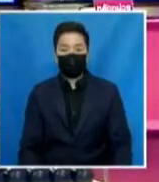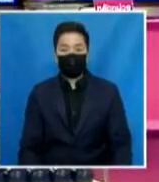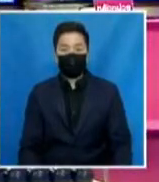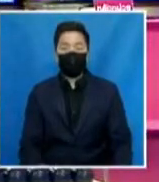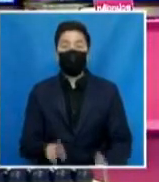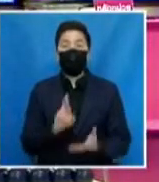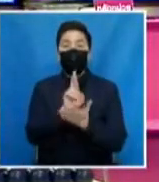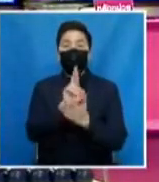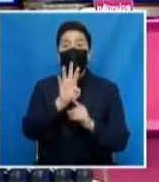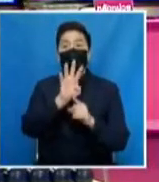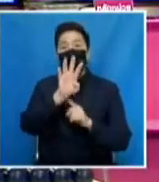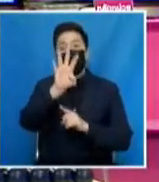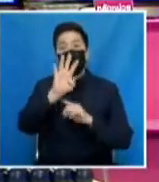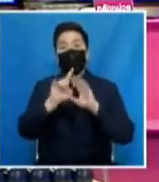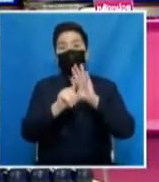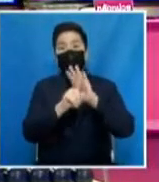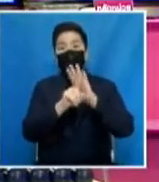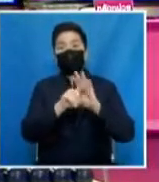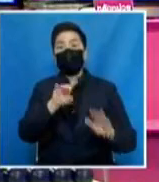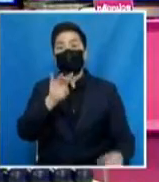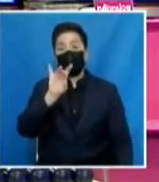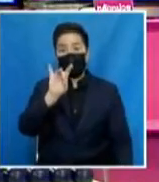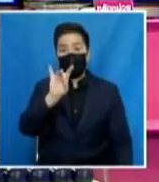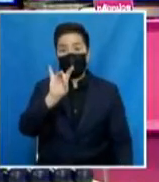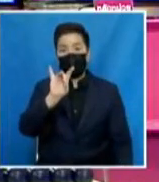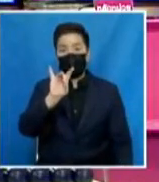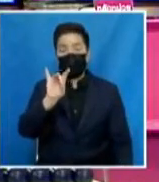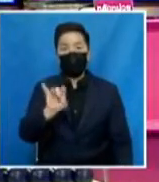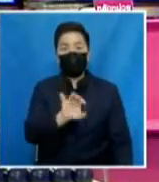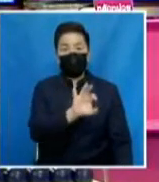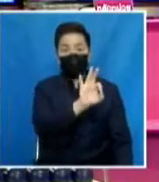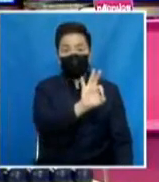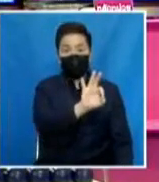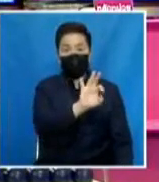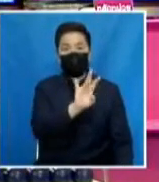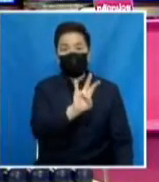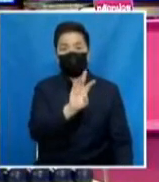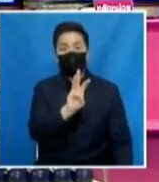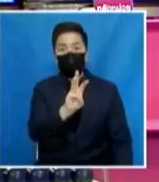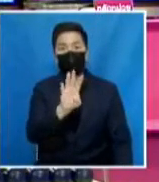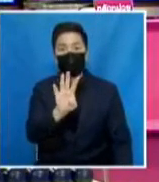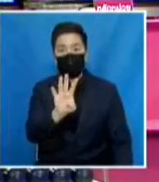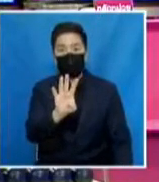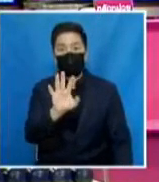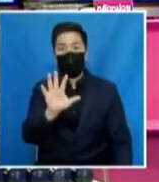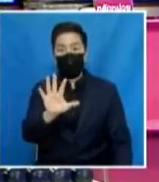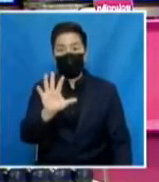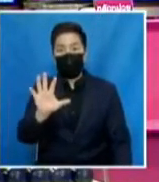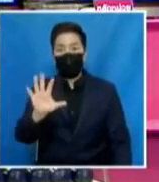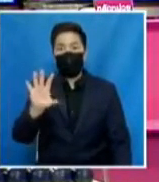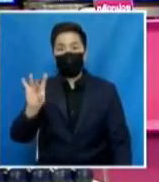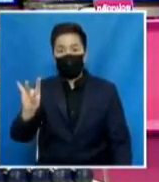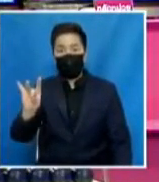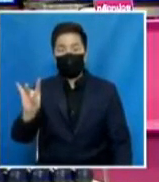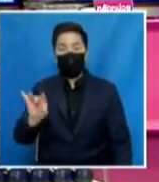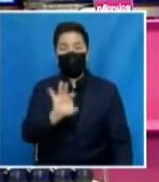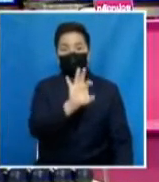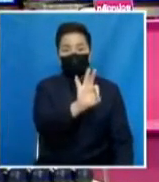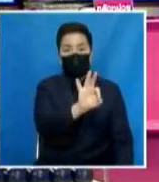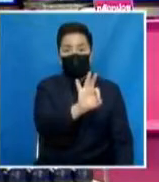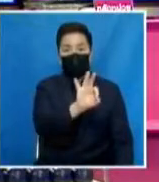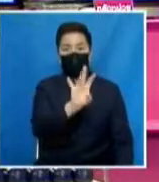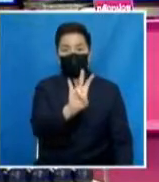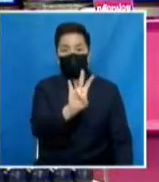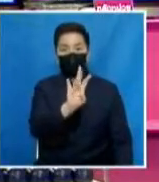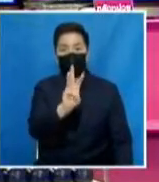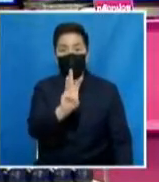อันดับที่4หมุนครั้งที่8เลขที่ออก9 7 6 4 5 5 8เก้าเจ็ดห